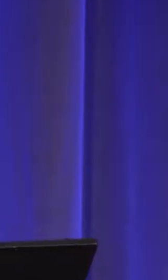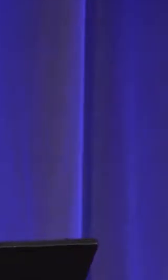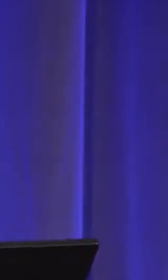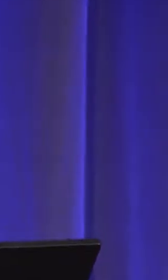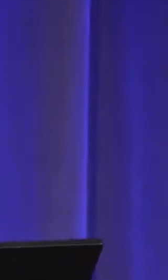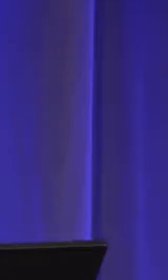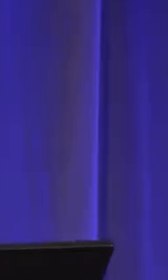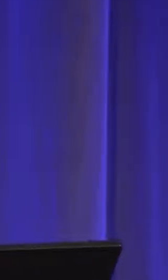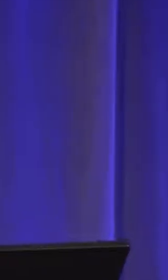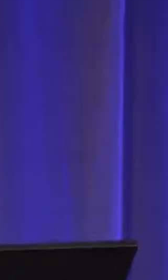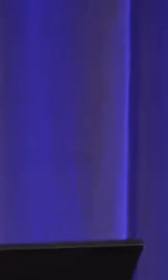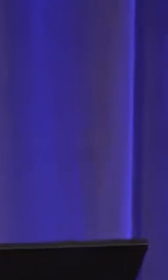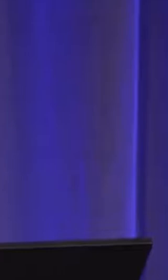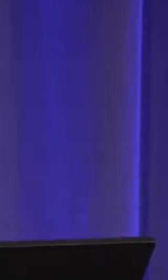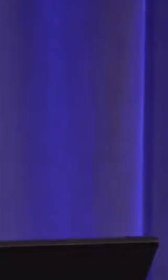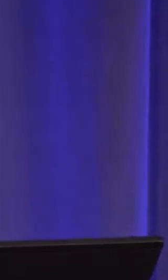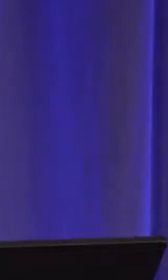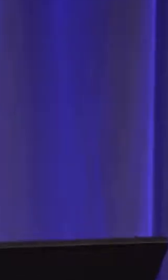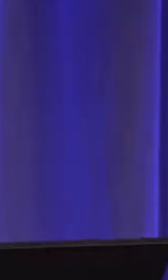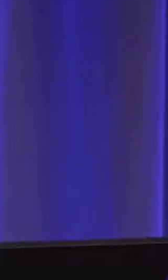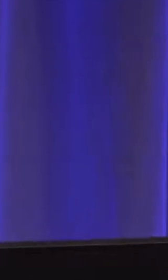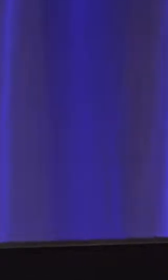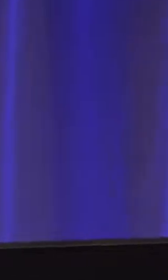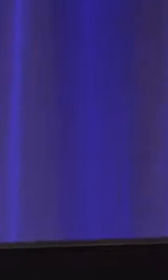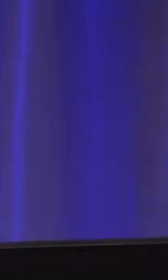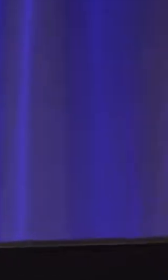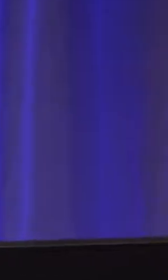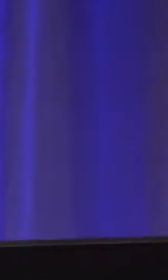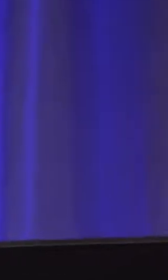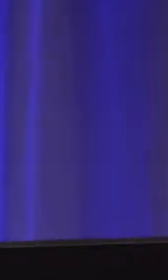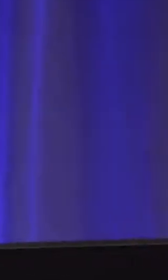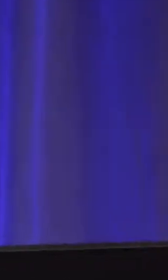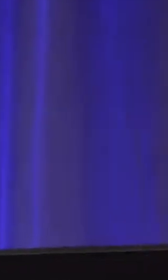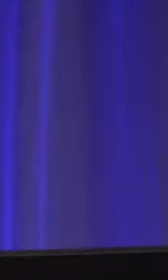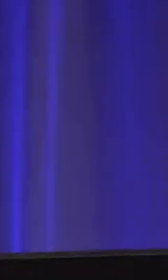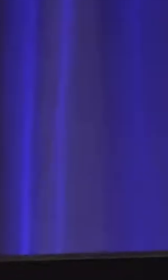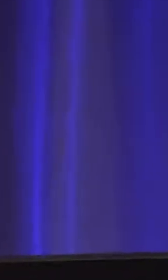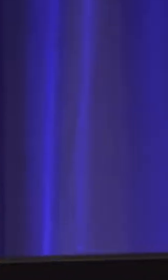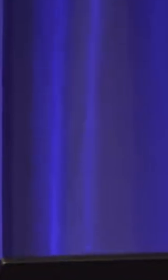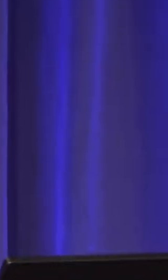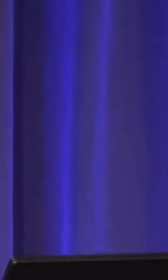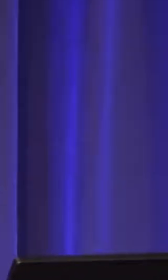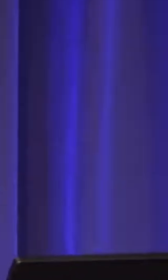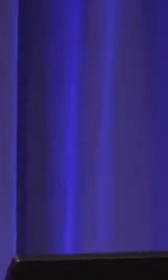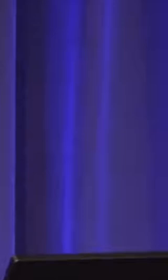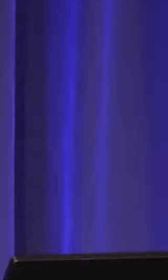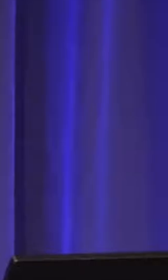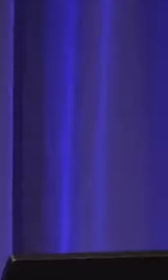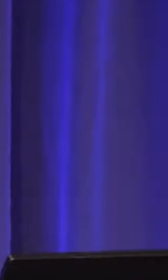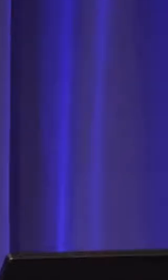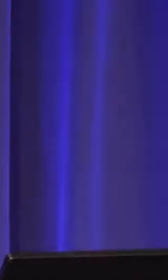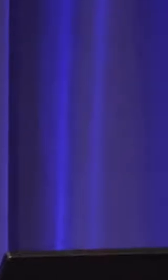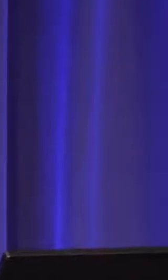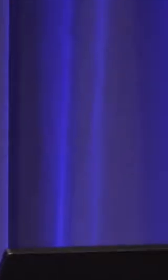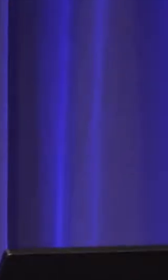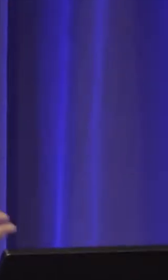l'athlète. Souvent, j'ai des athlètes d'une même discipline qui ont la même pathologie, les croisés. Il y a beaucoup de croisés. Eh bien, même discipline ou